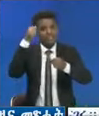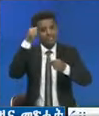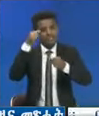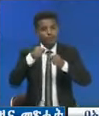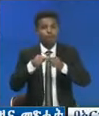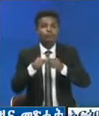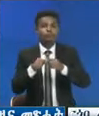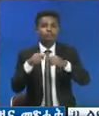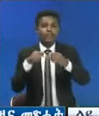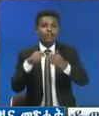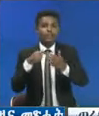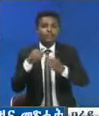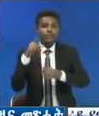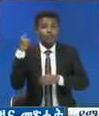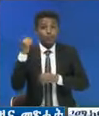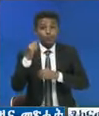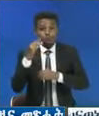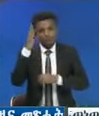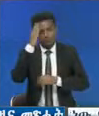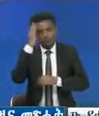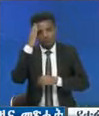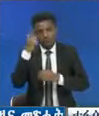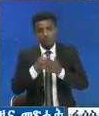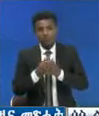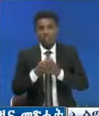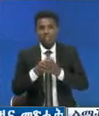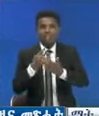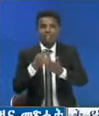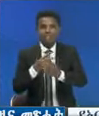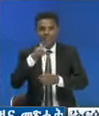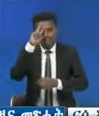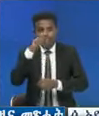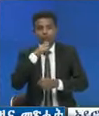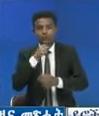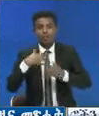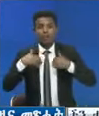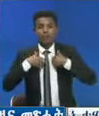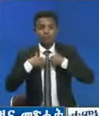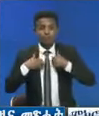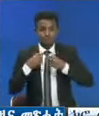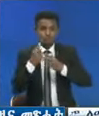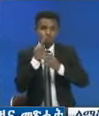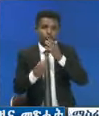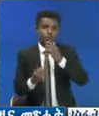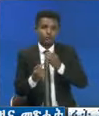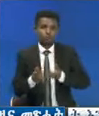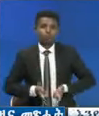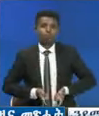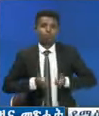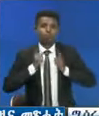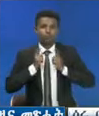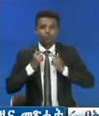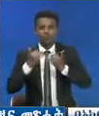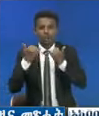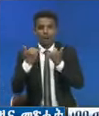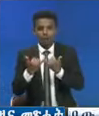ድሮ ይሄ ምንም የሚታወቅ ነገር የለም። ፍየሎችና ከብቶች ማርቢያ ነበር። በባትሪ ነው ከዚህ ወደ ቤታችን መንገባው እና አልፋቱ በጣም ከባድ ነው።